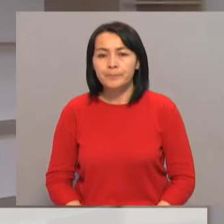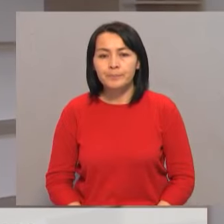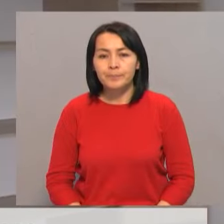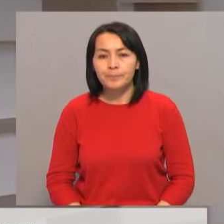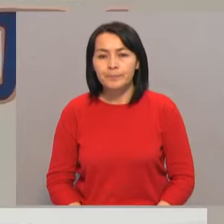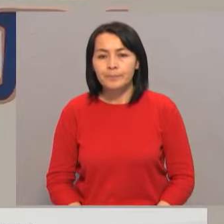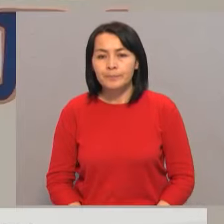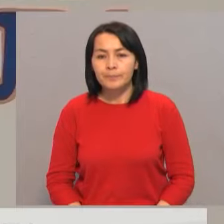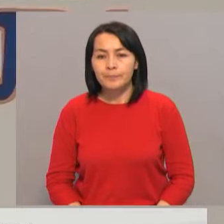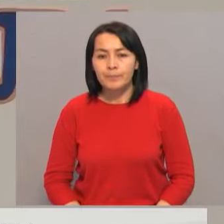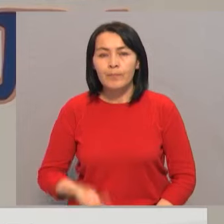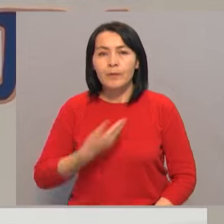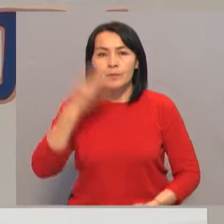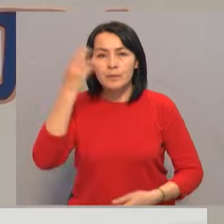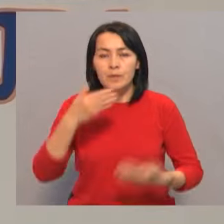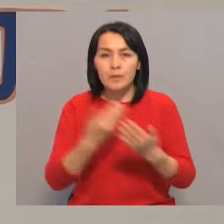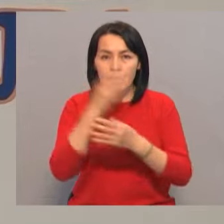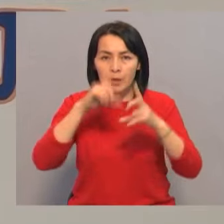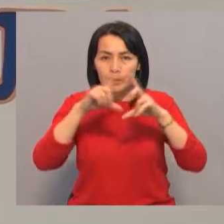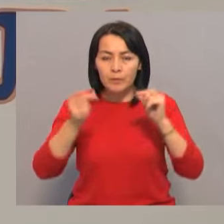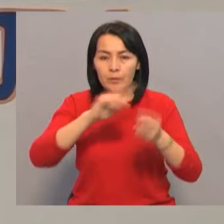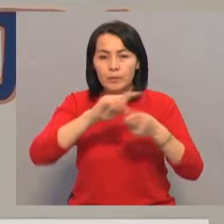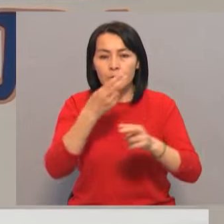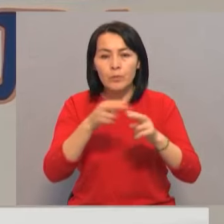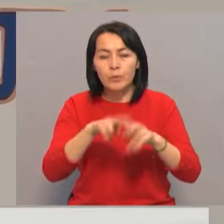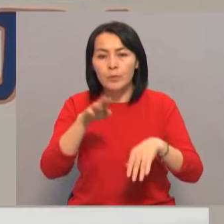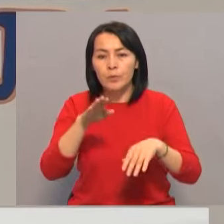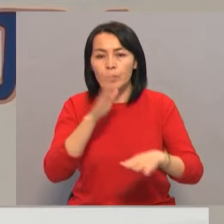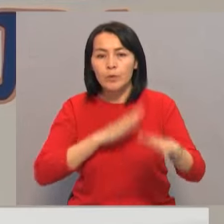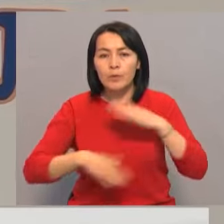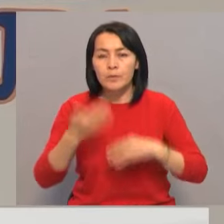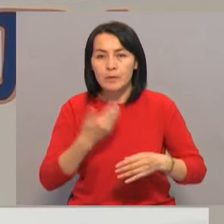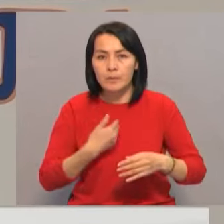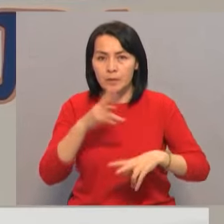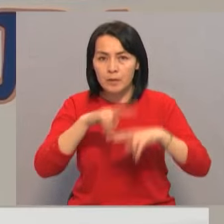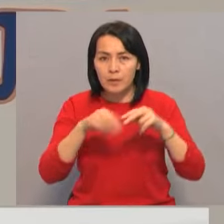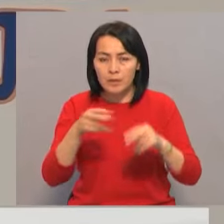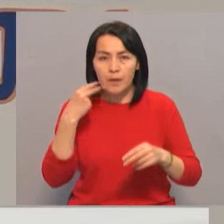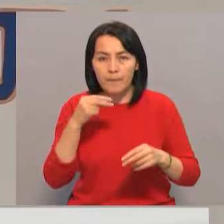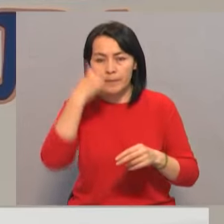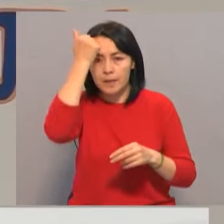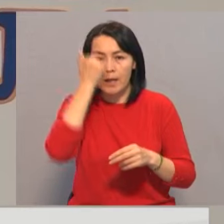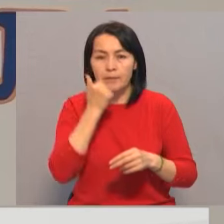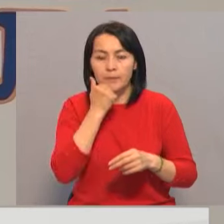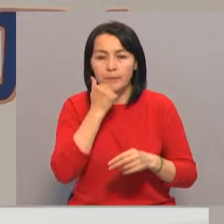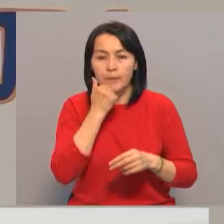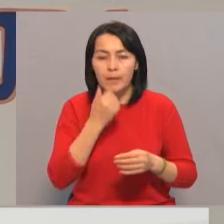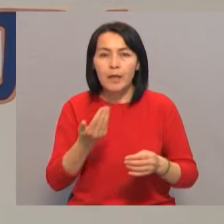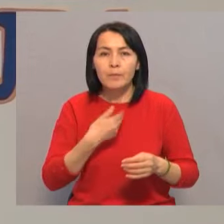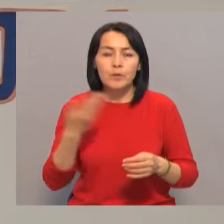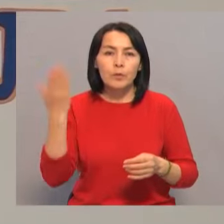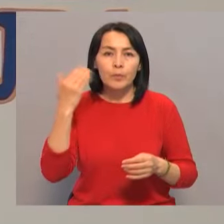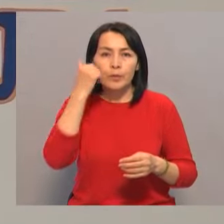болмады. Біз жаңа мектепке көшкенімізге өте қатты қуаныштымыз. Бізге осындай мектеп салып берген президентімізге алғыс айтамыз. Біздің